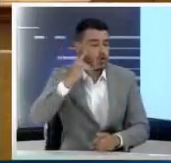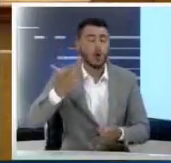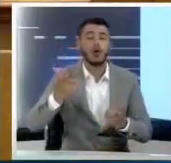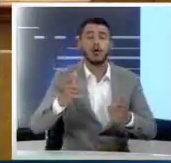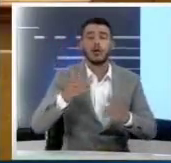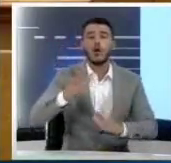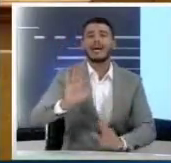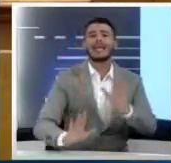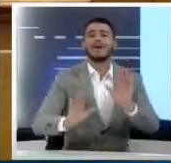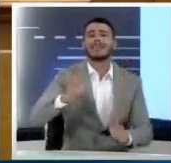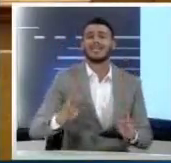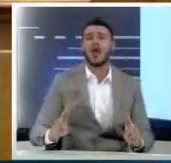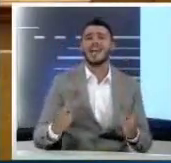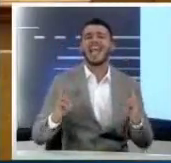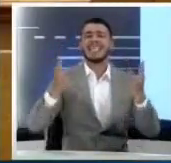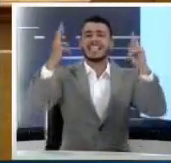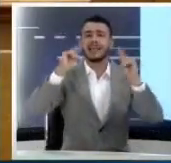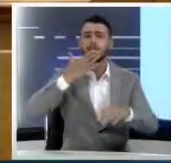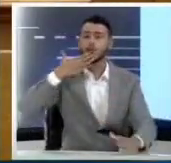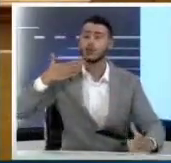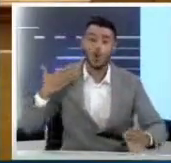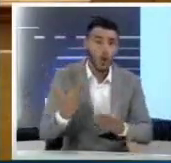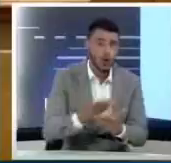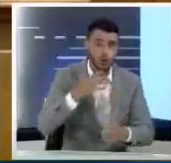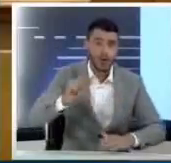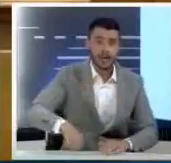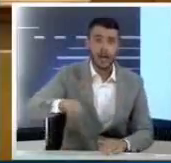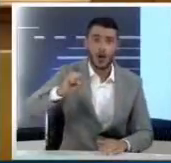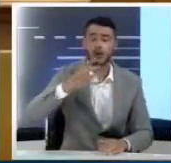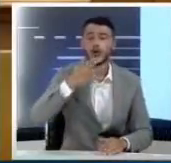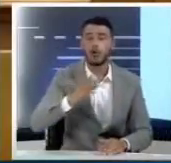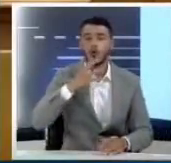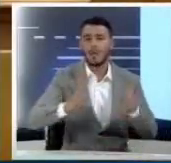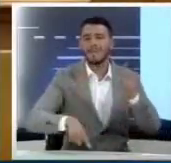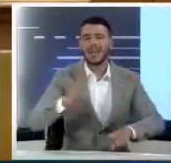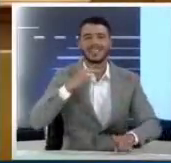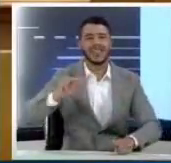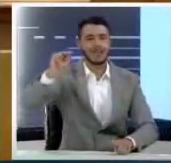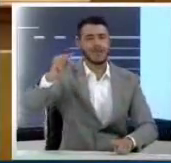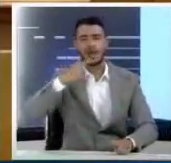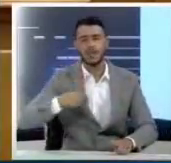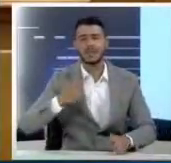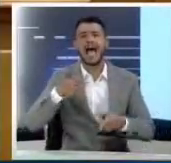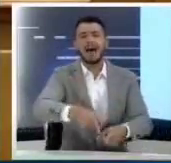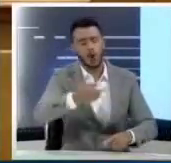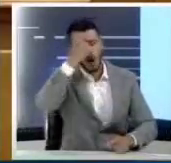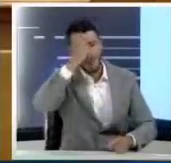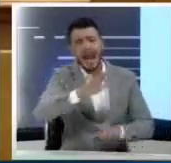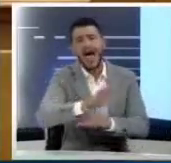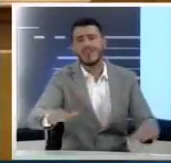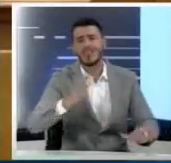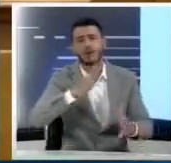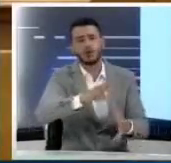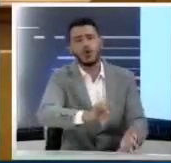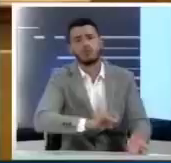ενέργειας. Να καταλάβουμε ποια είναι η θέση σας. Γιατί κάποιες από αυτές τις δεσμεύσεις, να μας πείτε, αυτές είναι απαράδεκτες δεσμεύσεις,